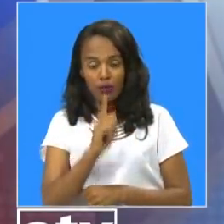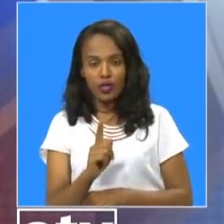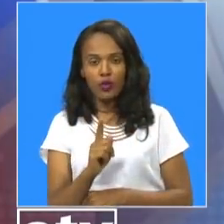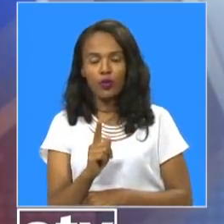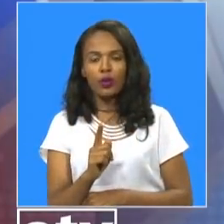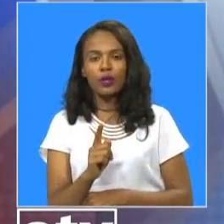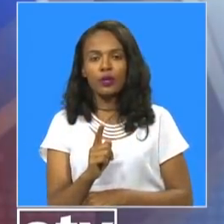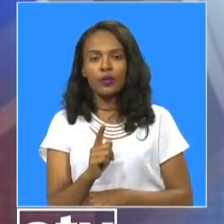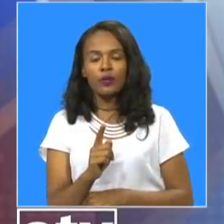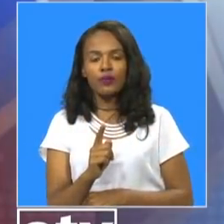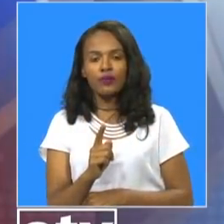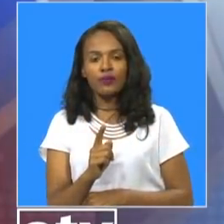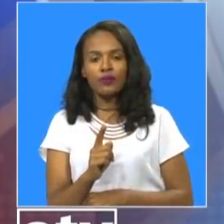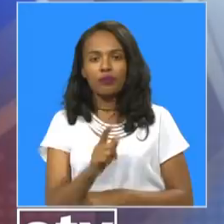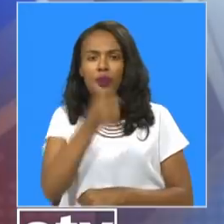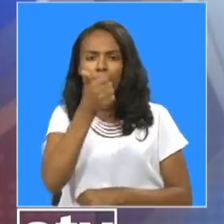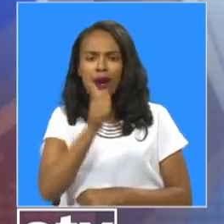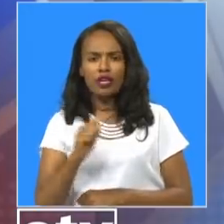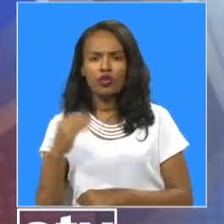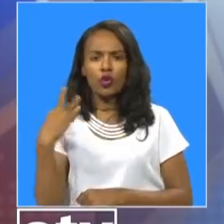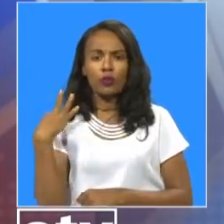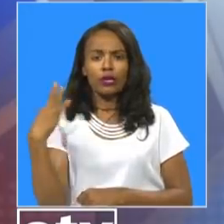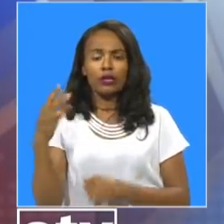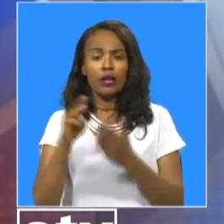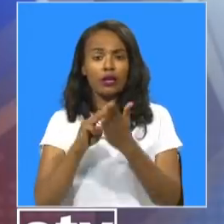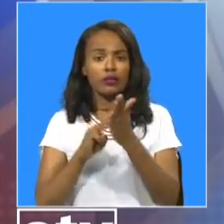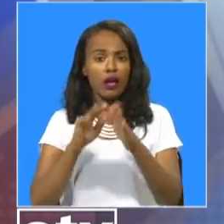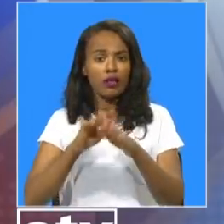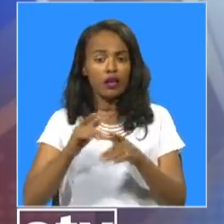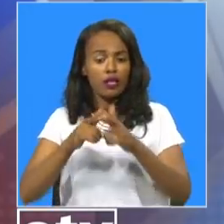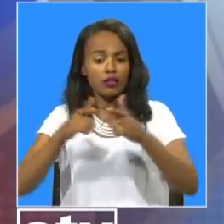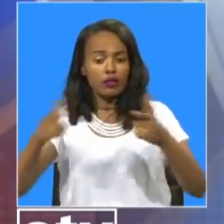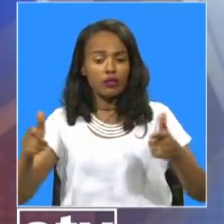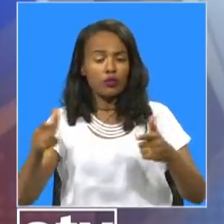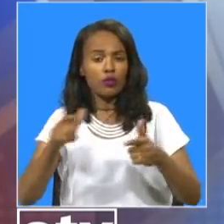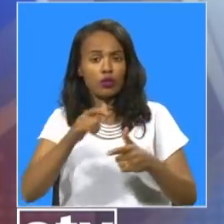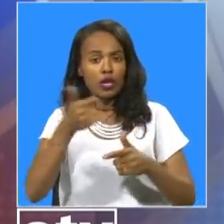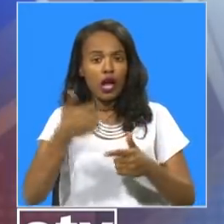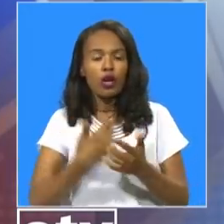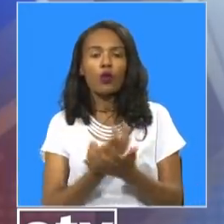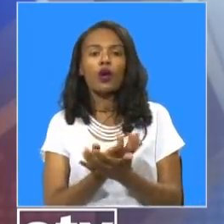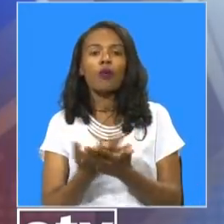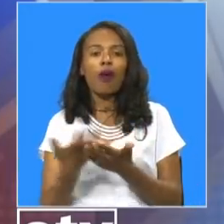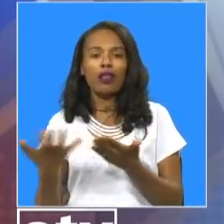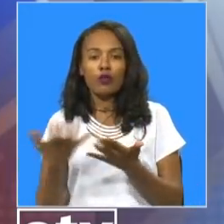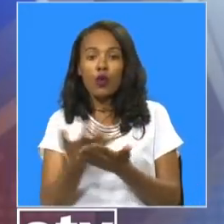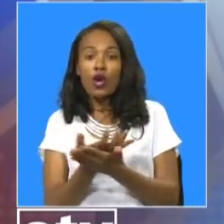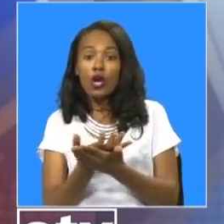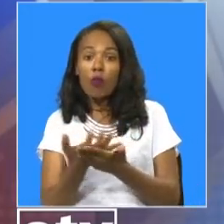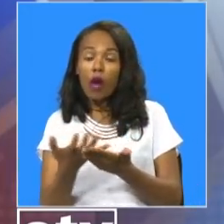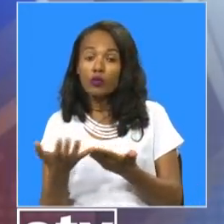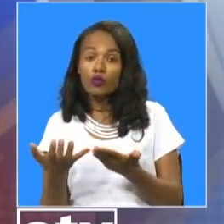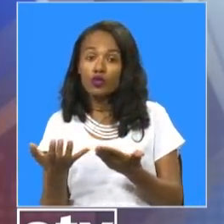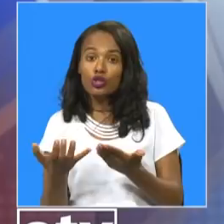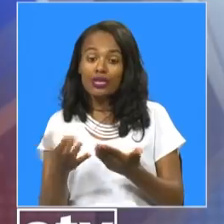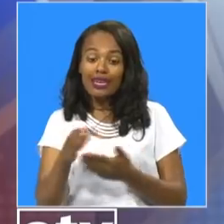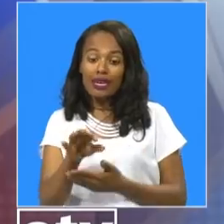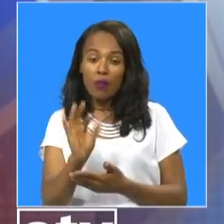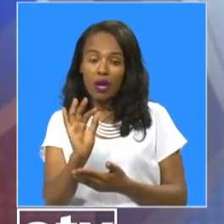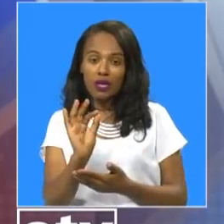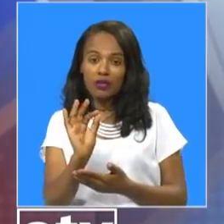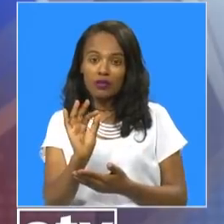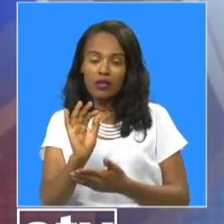እንግዲህ በማንኛውም የጤና ስርዓት ላይ ትልቁ ሌላ ሮል ያለው ግብአት ነው። ግብአቶችን ደግሞ